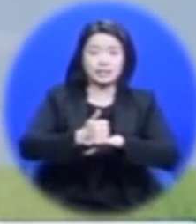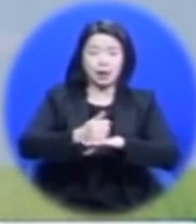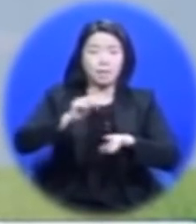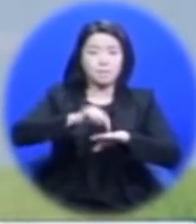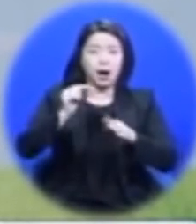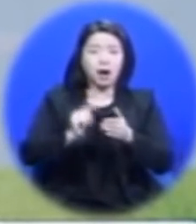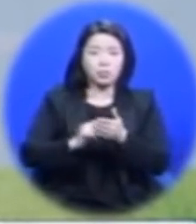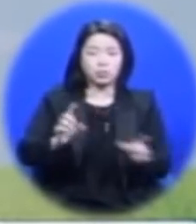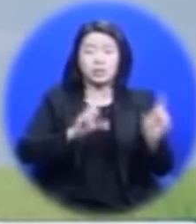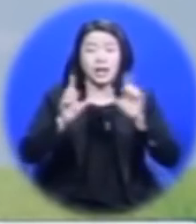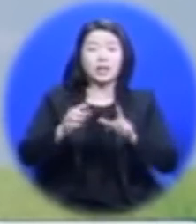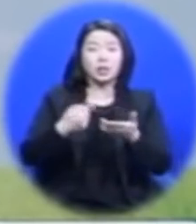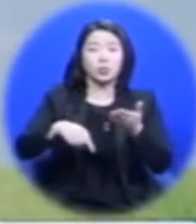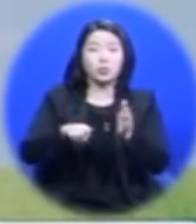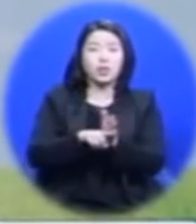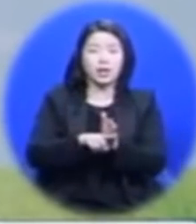것입니다.